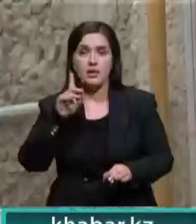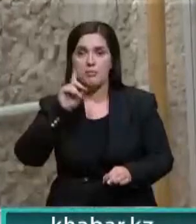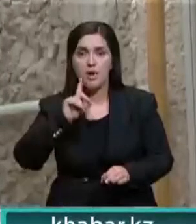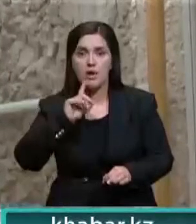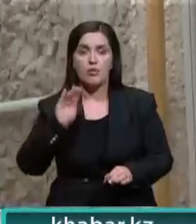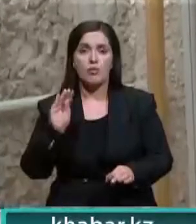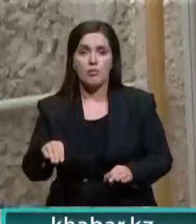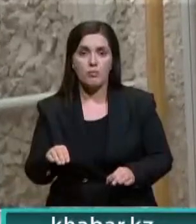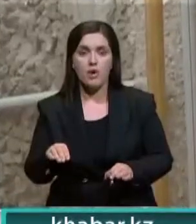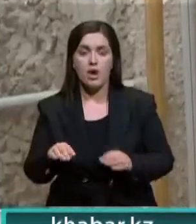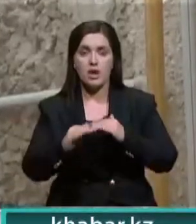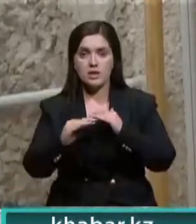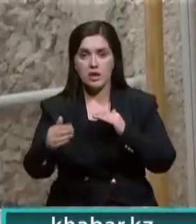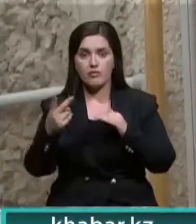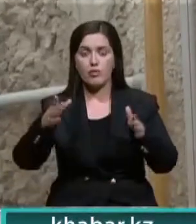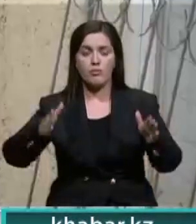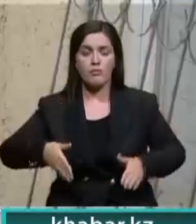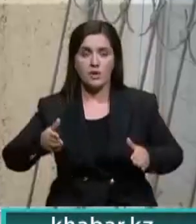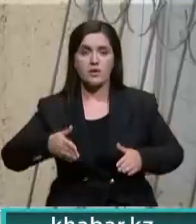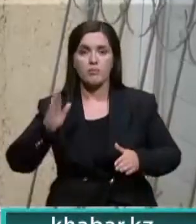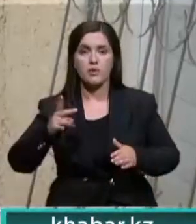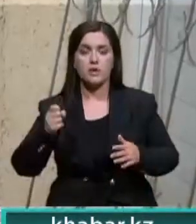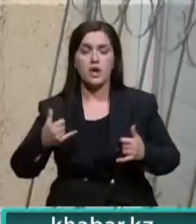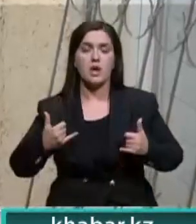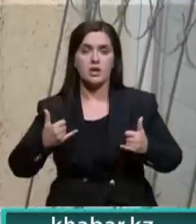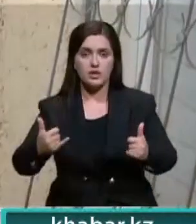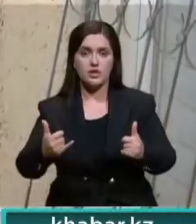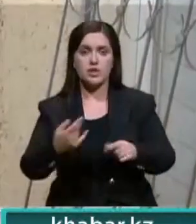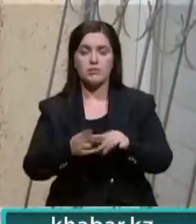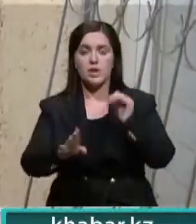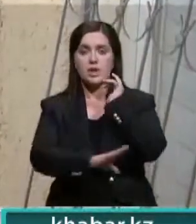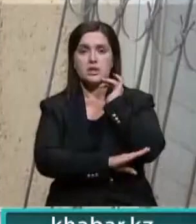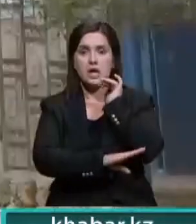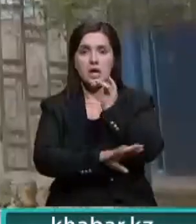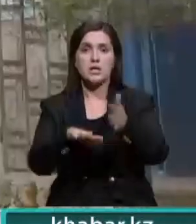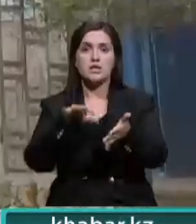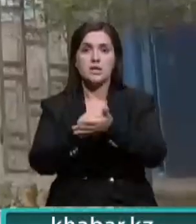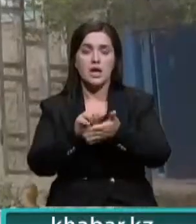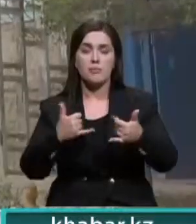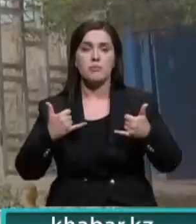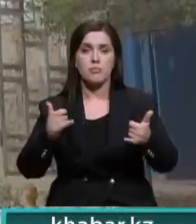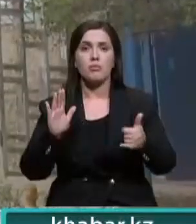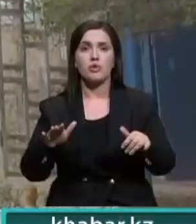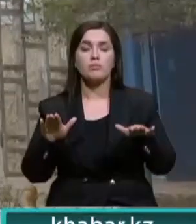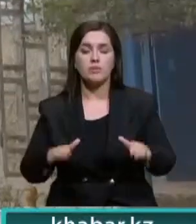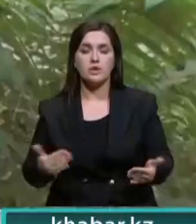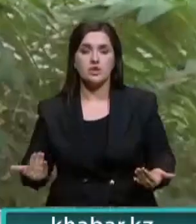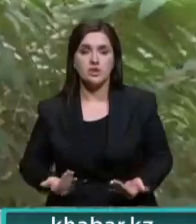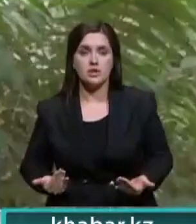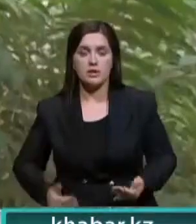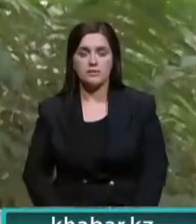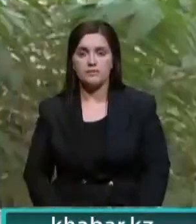установлены над козырьками двух подъездов, пойдет на орошение этих деревьев, а заниматься поливом будут местные жители.